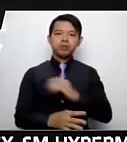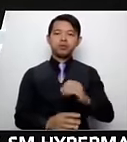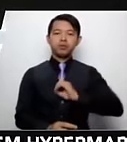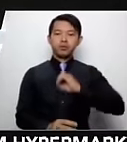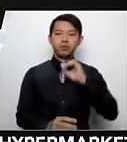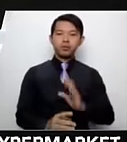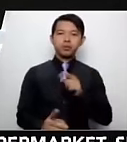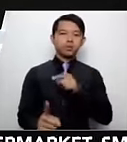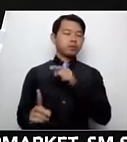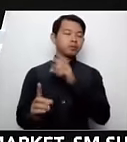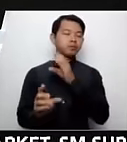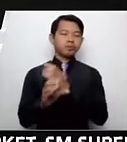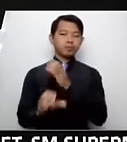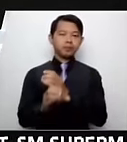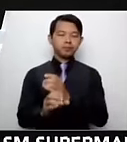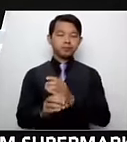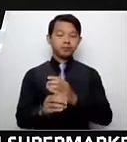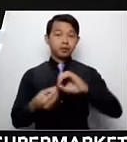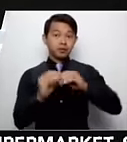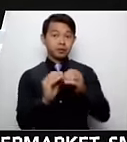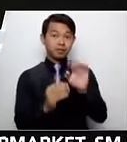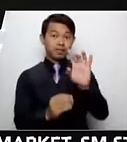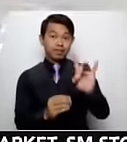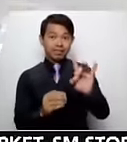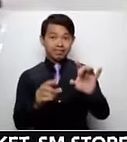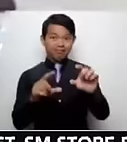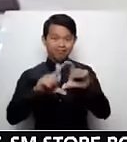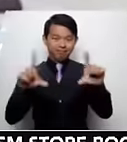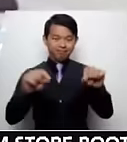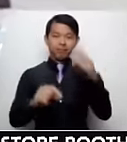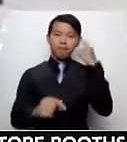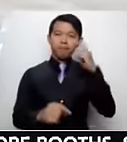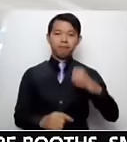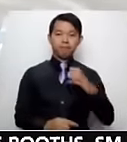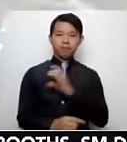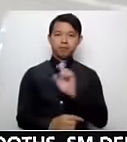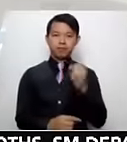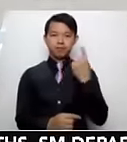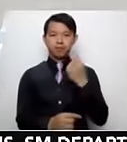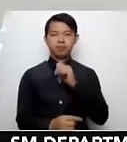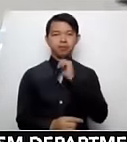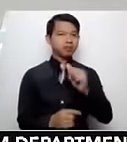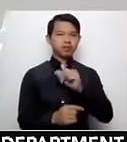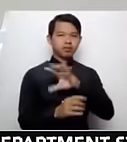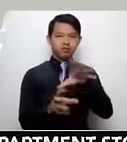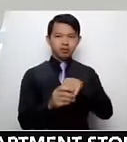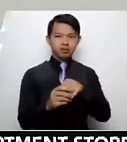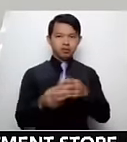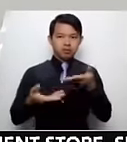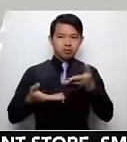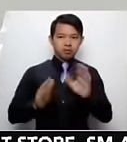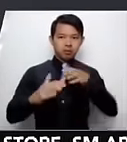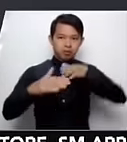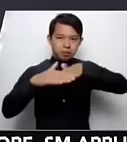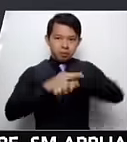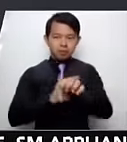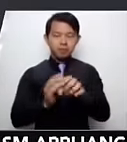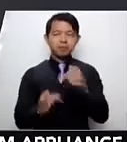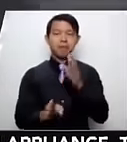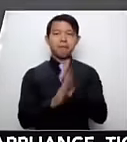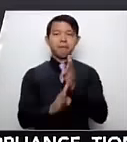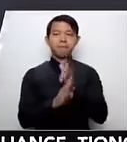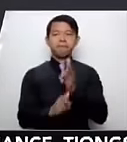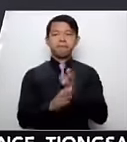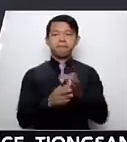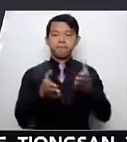8 ay para sa mga congressman. Hindi ito kabilang sa mga pinapayagang dumaan sa busway. Hinarang naman ng